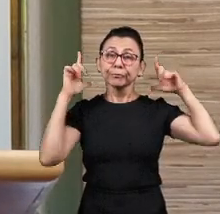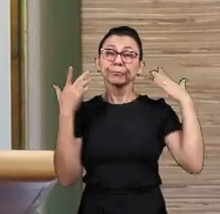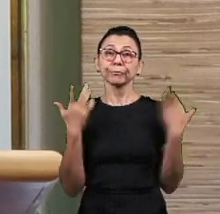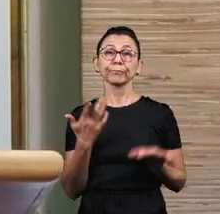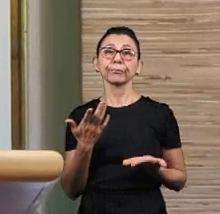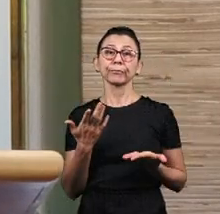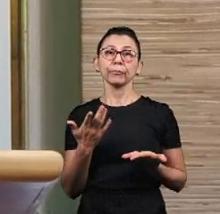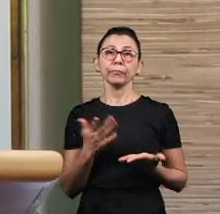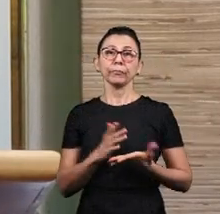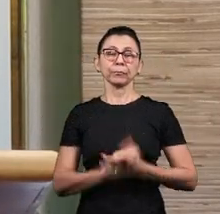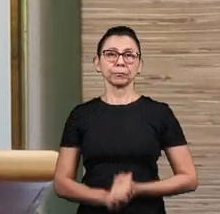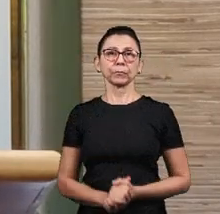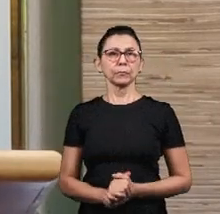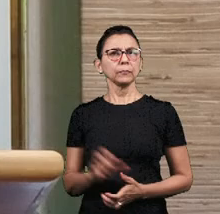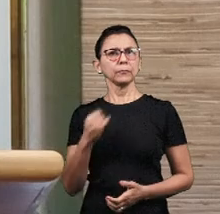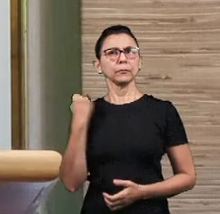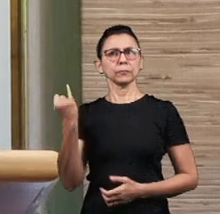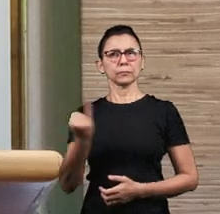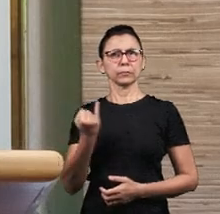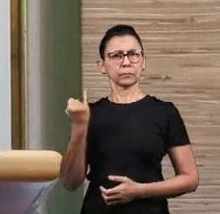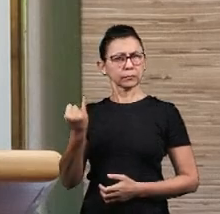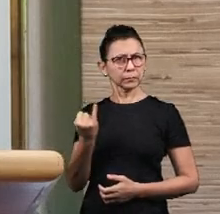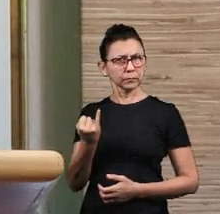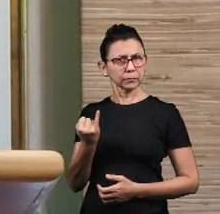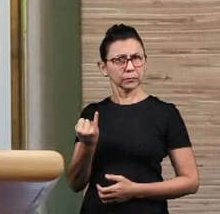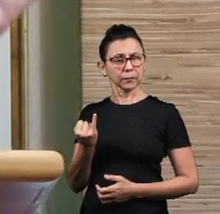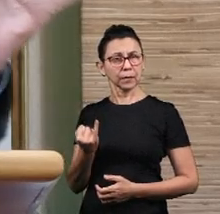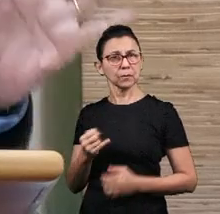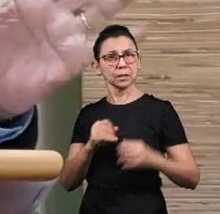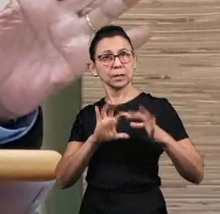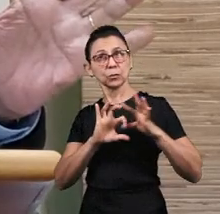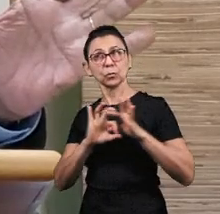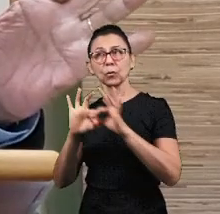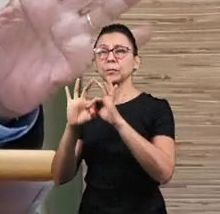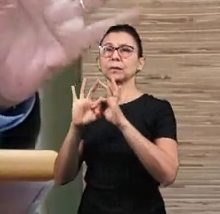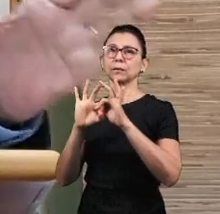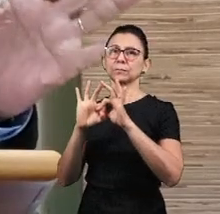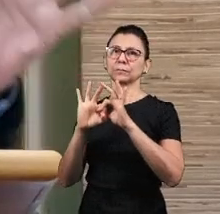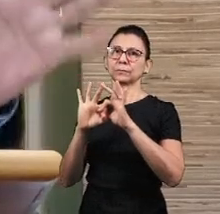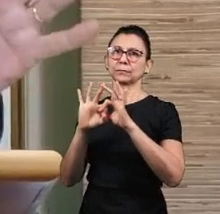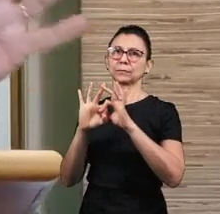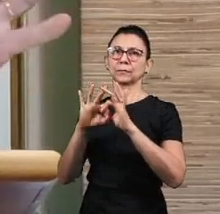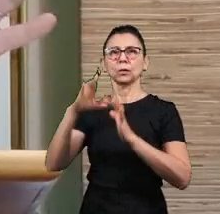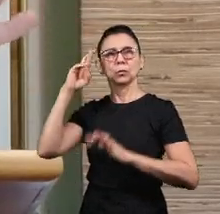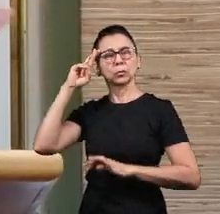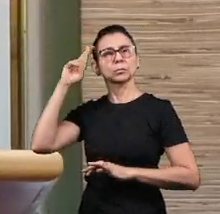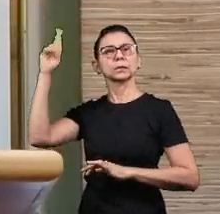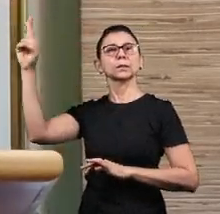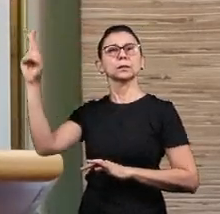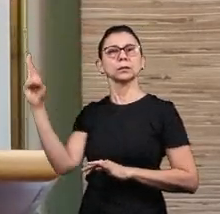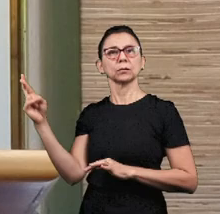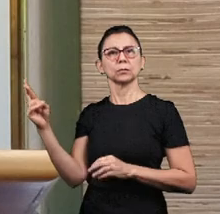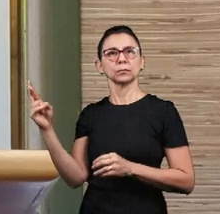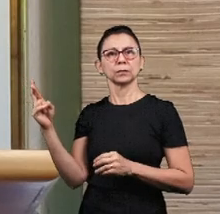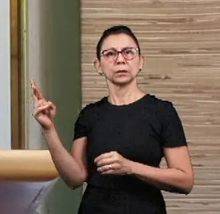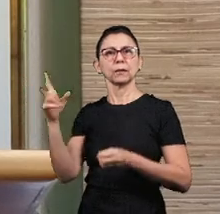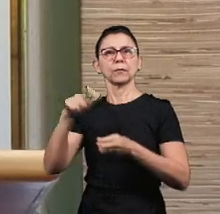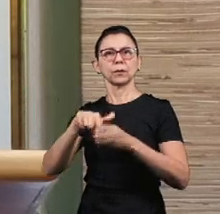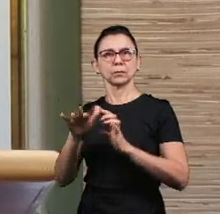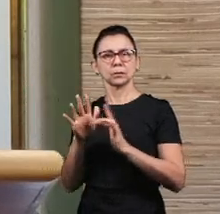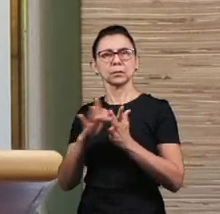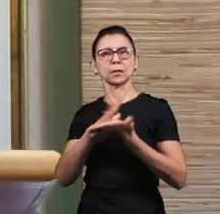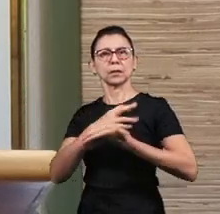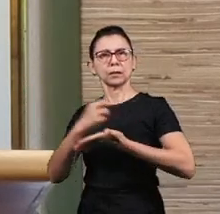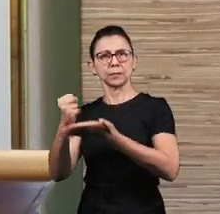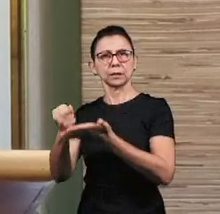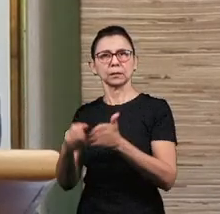fin. C'est le dernier jour pour nous. Non, les désirs sont là, sont tous de l'homme. Les hommes,